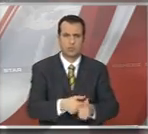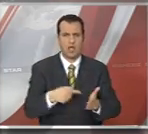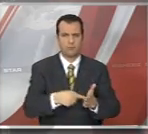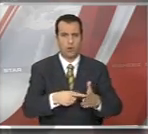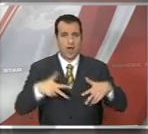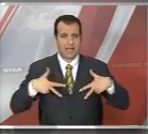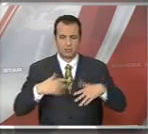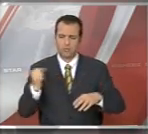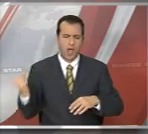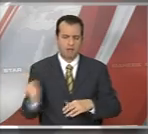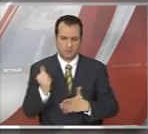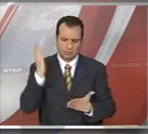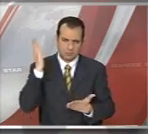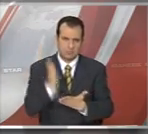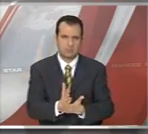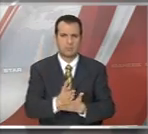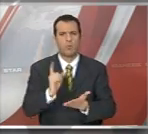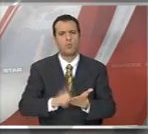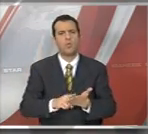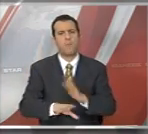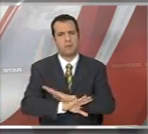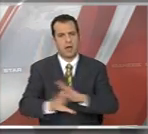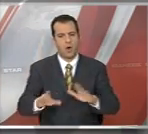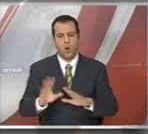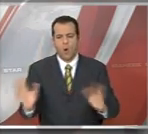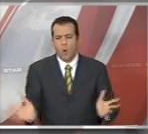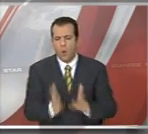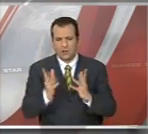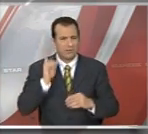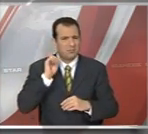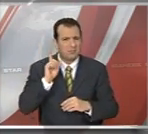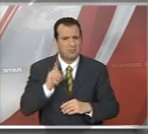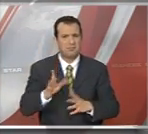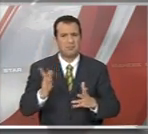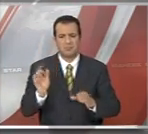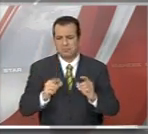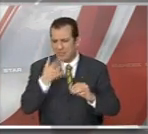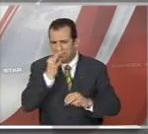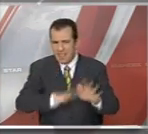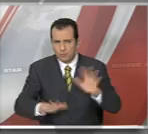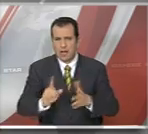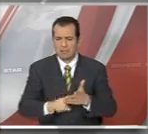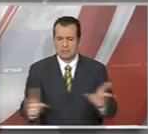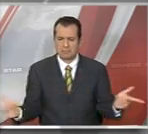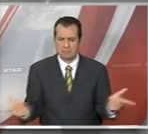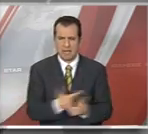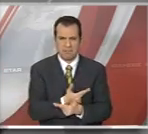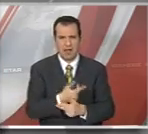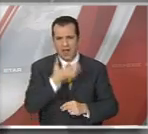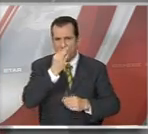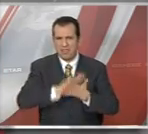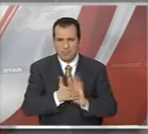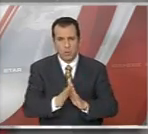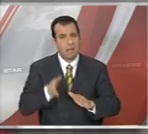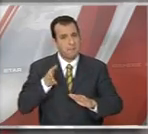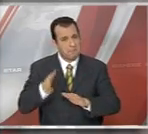κράτος δικαίου στην εφαρμογή της νομιμότητας να ξεριζώνεται κάθε εστία διαφθοράς και διαπλοκής ακόμα και